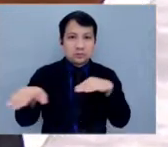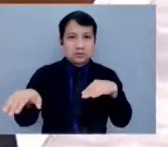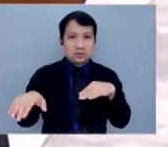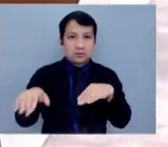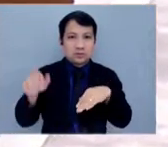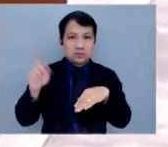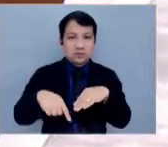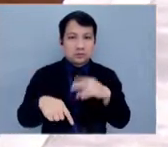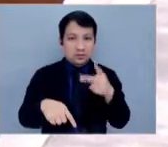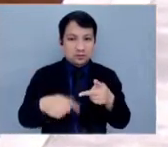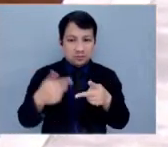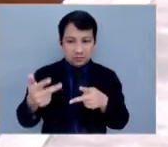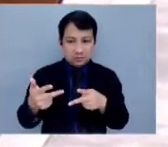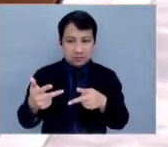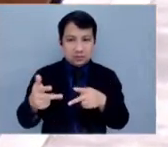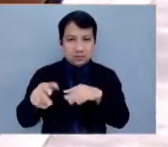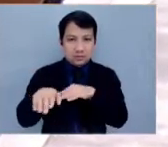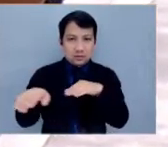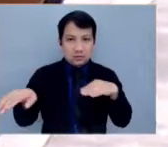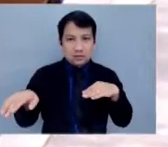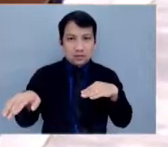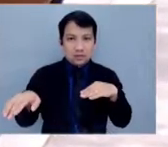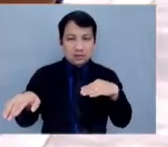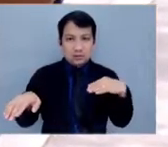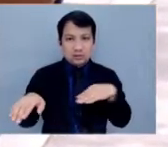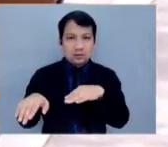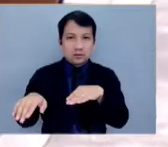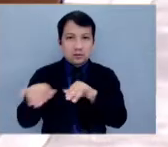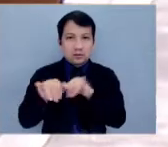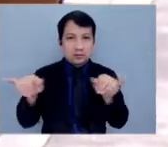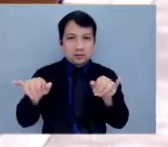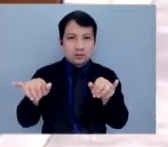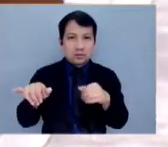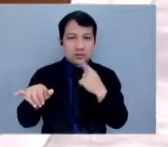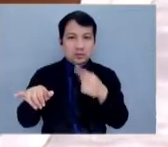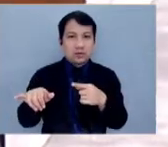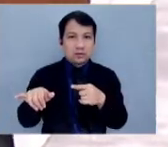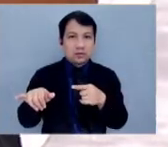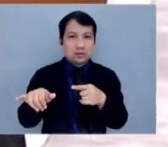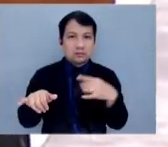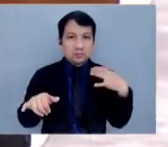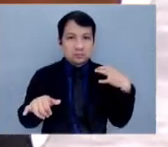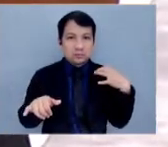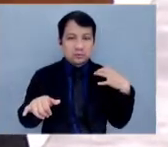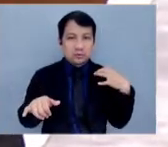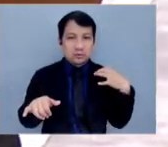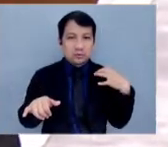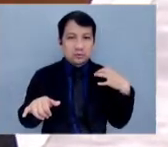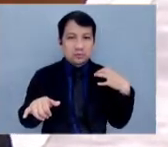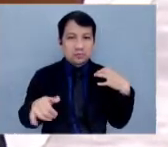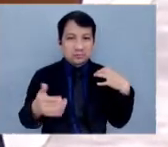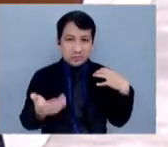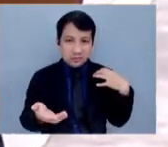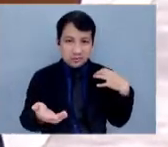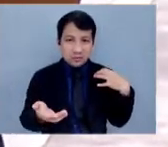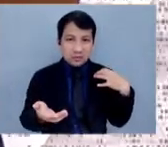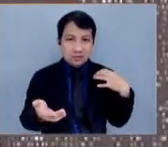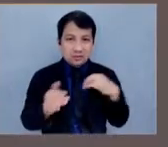o tatlong jeepney na bumabiyay sa kaparehong ruta ang sabay na naghihintay. Pero halos walang